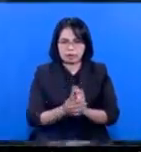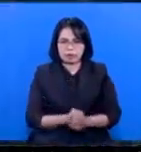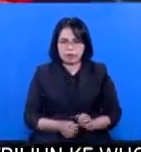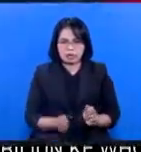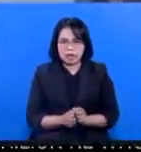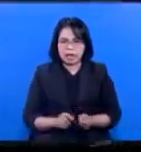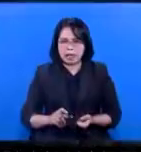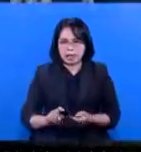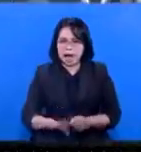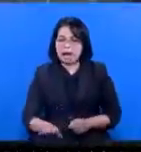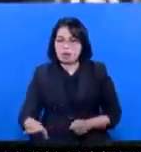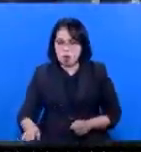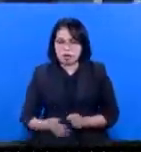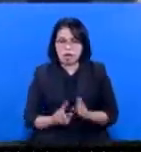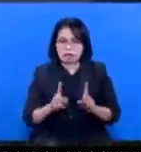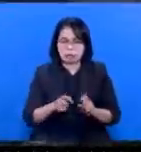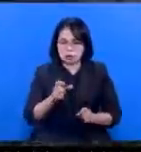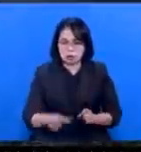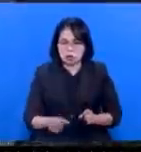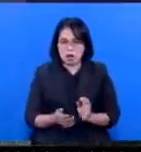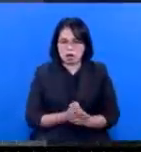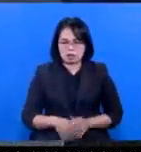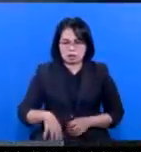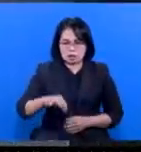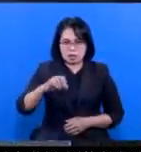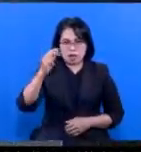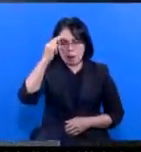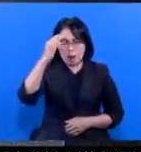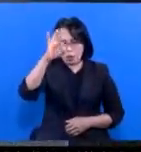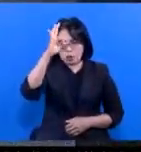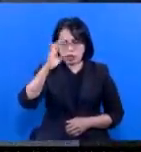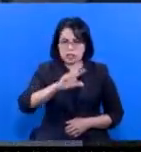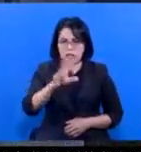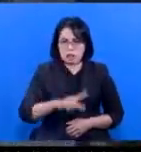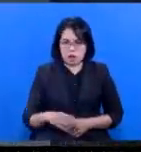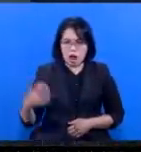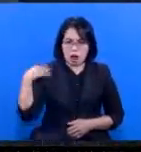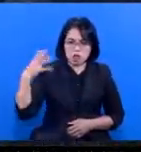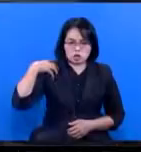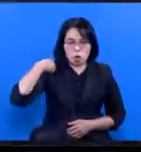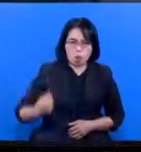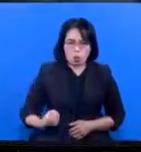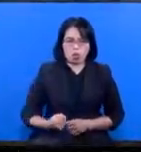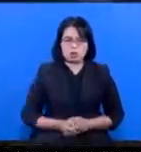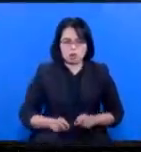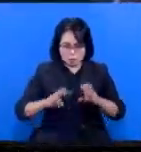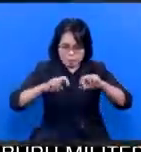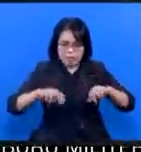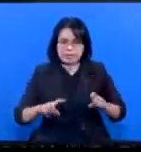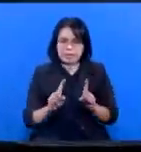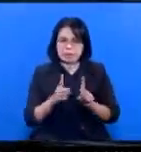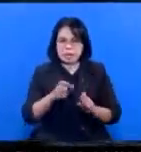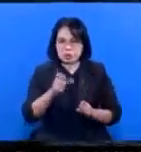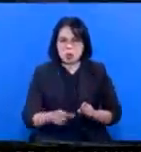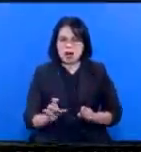panjang. Polda Jawa Barat mencopot jabatan Kapolsek Astana Anyar serta memeriksa 11 anggota lainnya. Sebagai